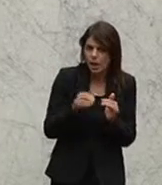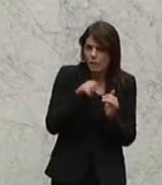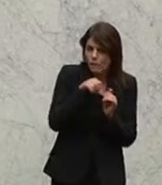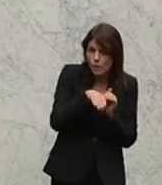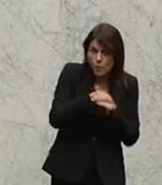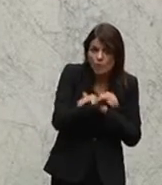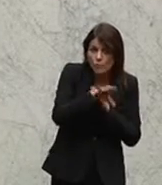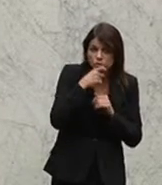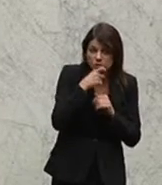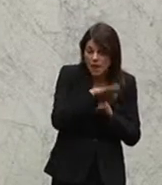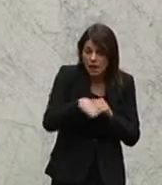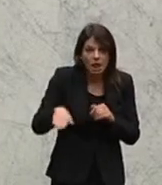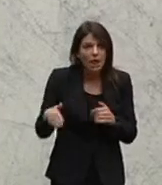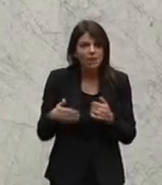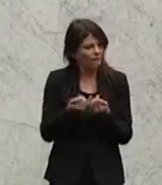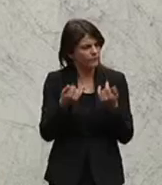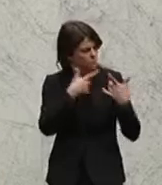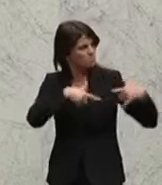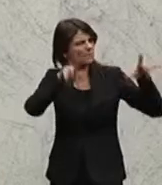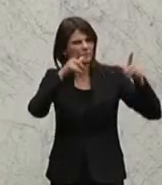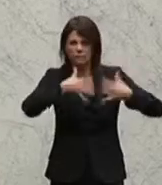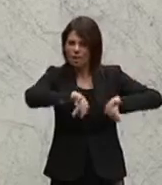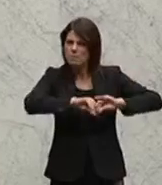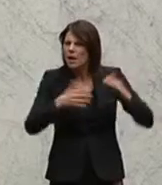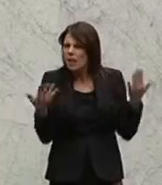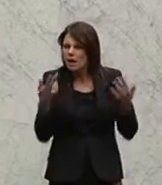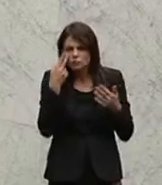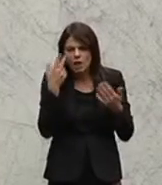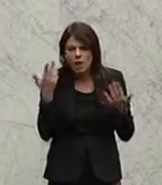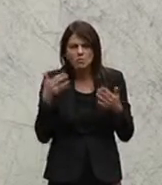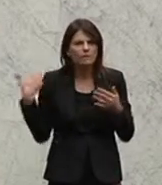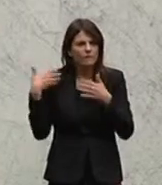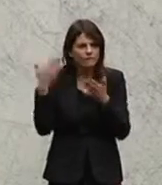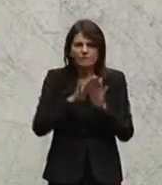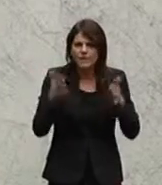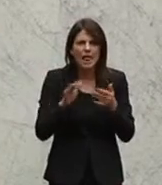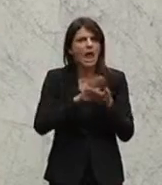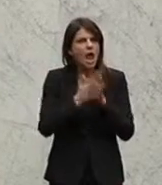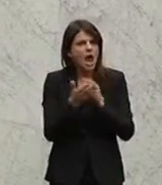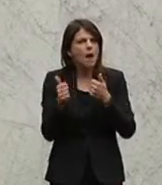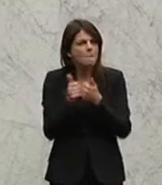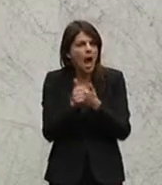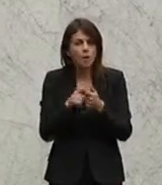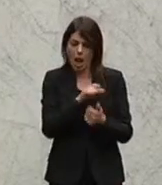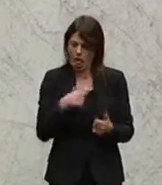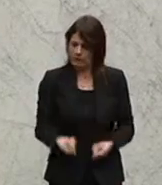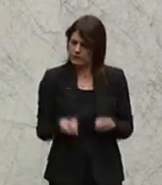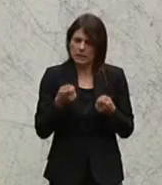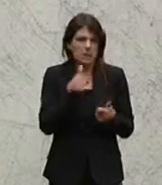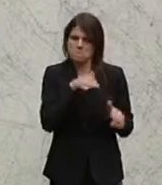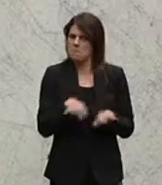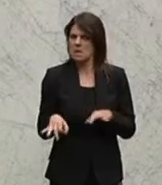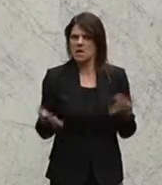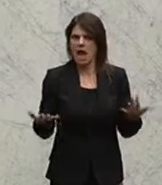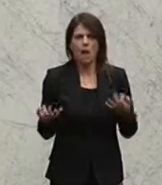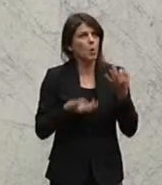15-Jährigen, das Bild der Familien, wo viele Ehepaare oder auch Alleinerziehende nicht mehr bereit waren oder